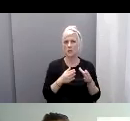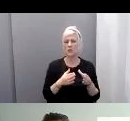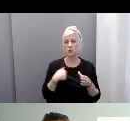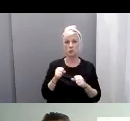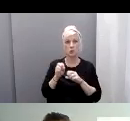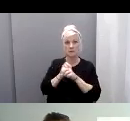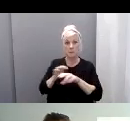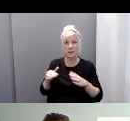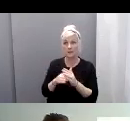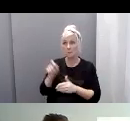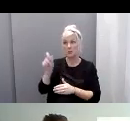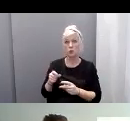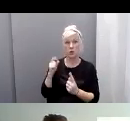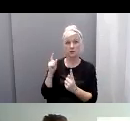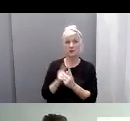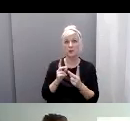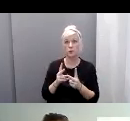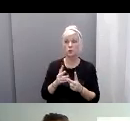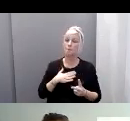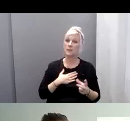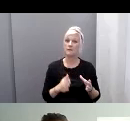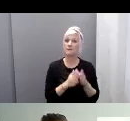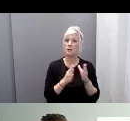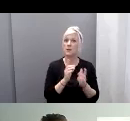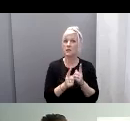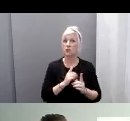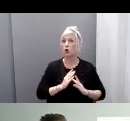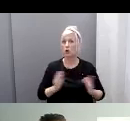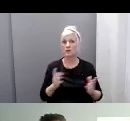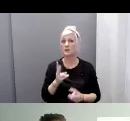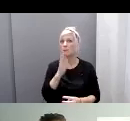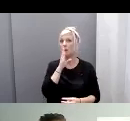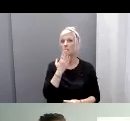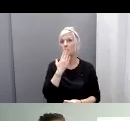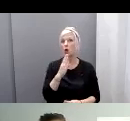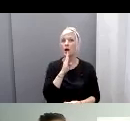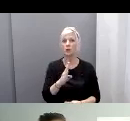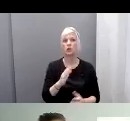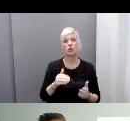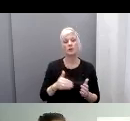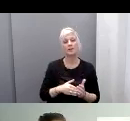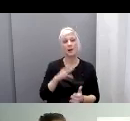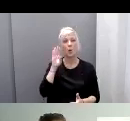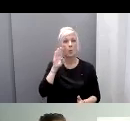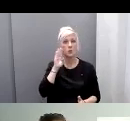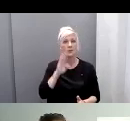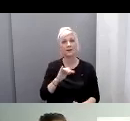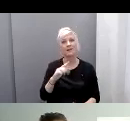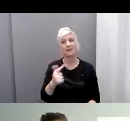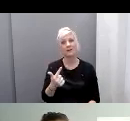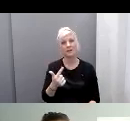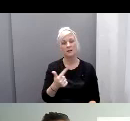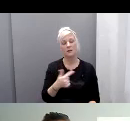träffar att min familj kanske inte har rätt inställning till homosexualitet och så vidare. Så här ser vi att i